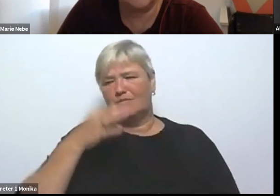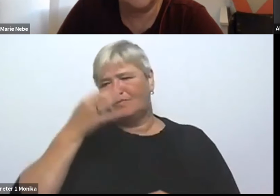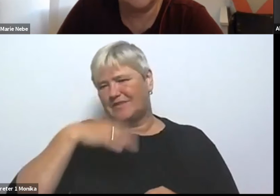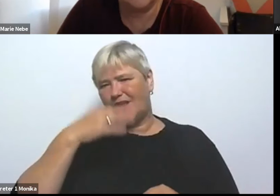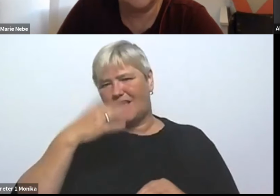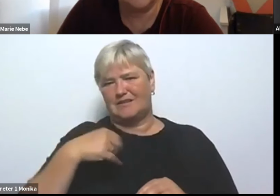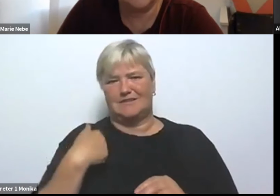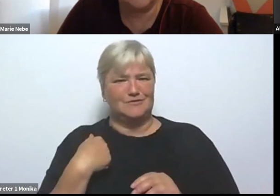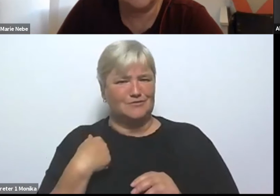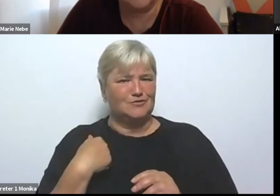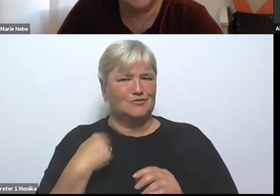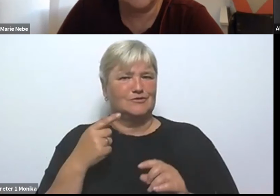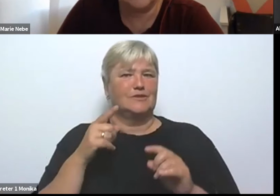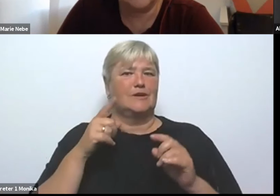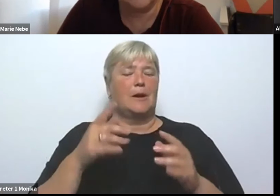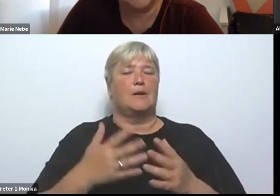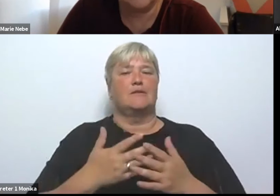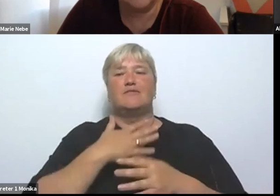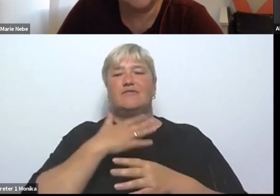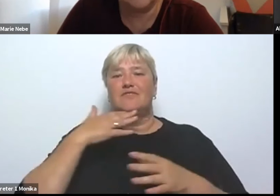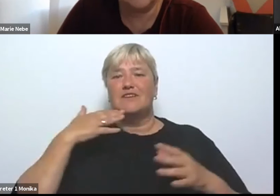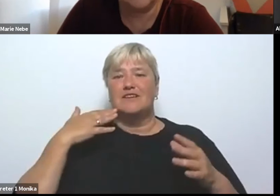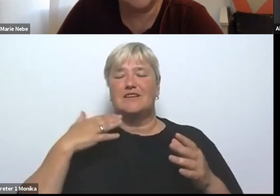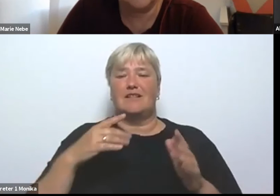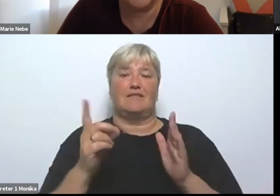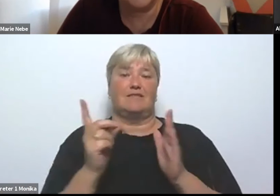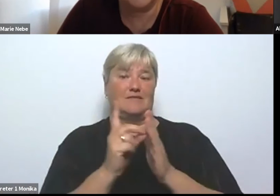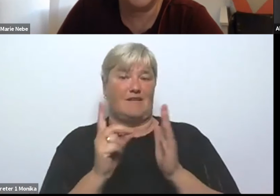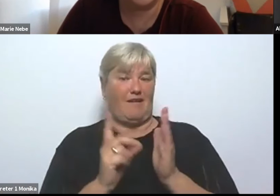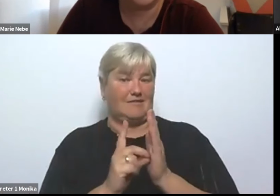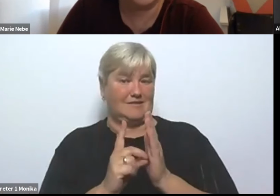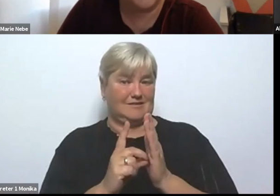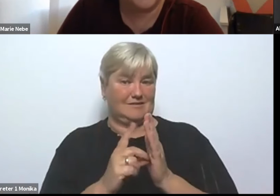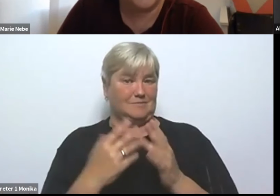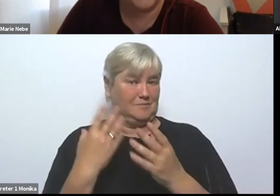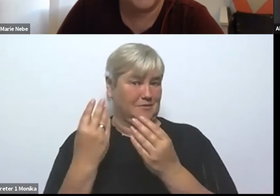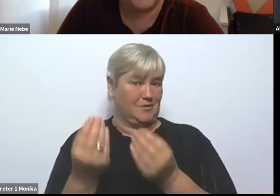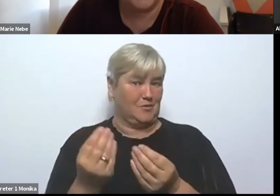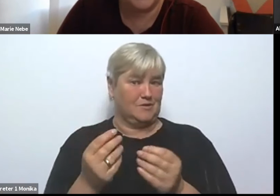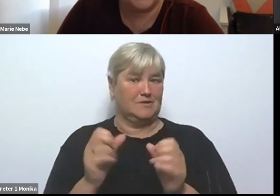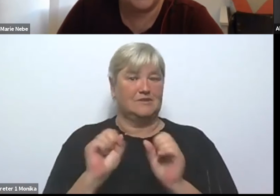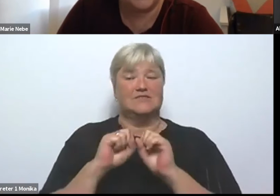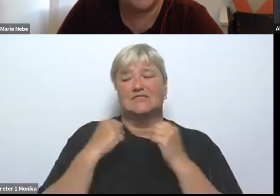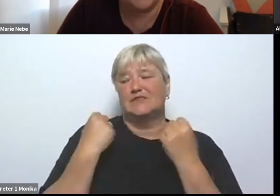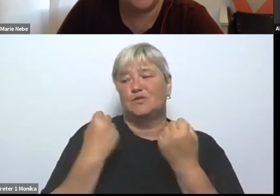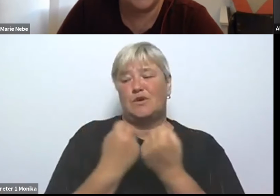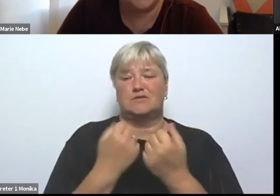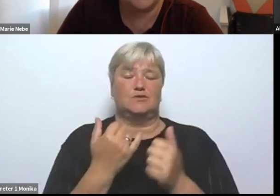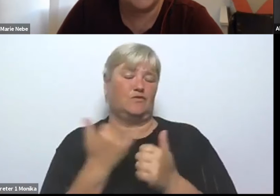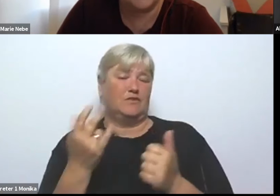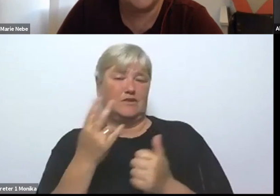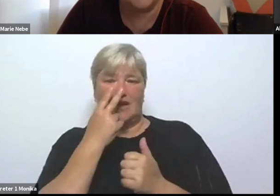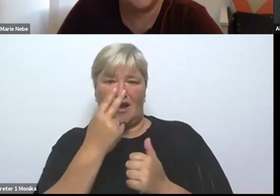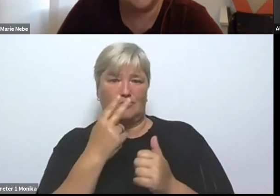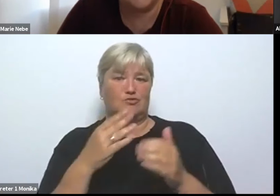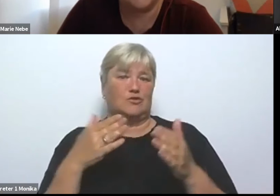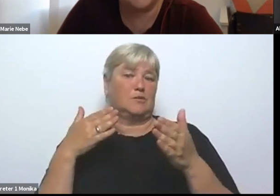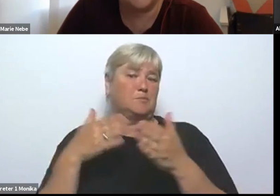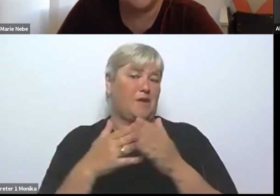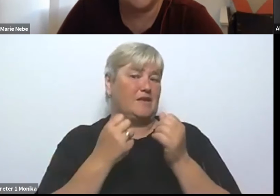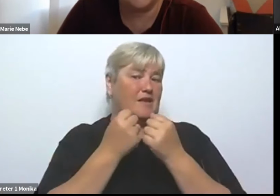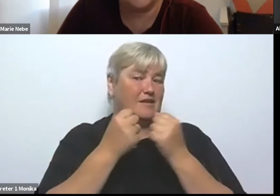auf einem breiten Pool von Daten, wie die Situation aussieht in Bezug auf Barrierefreiheit